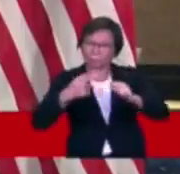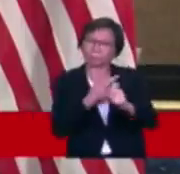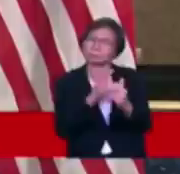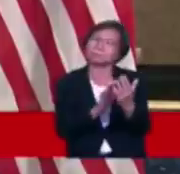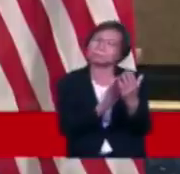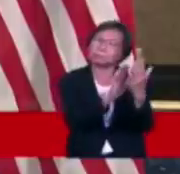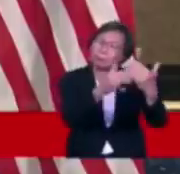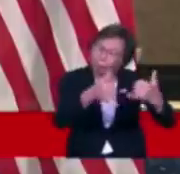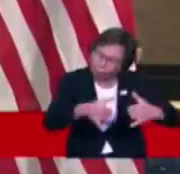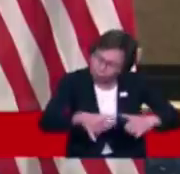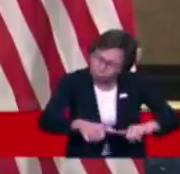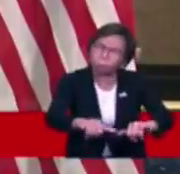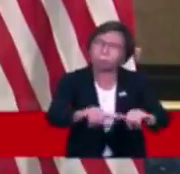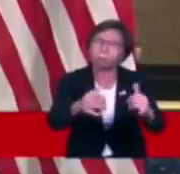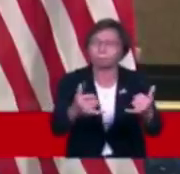hadapi pada masa ini.